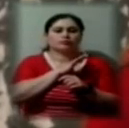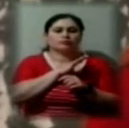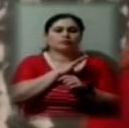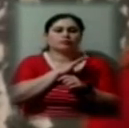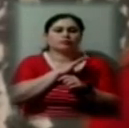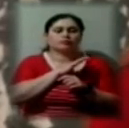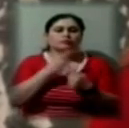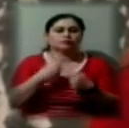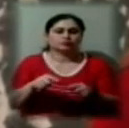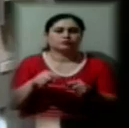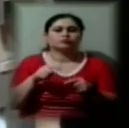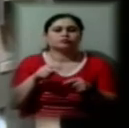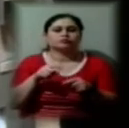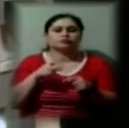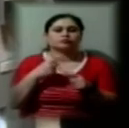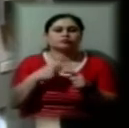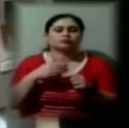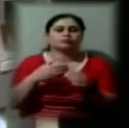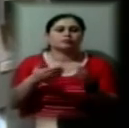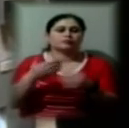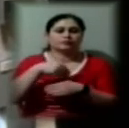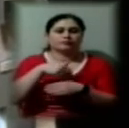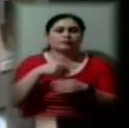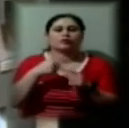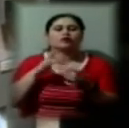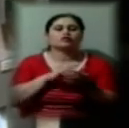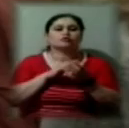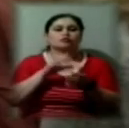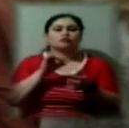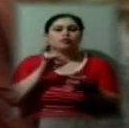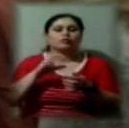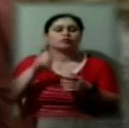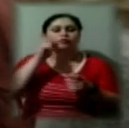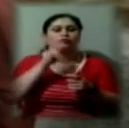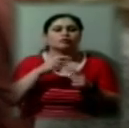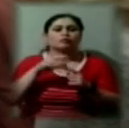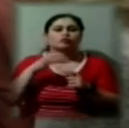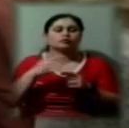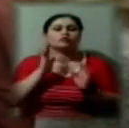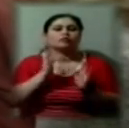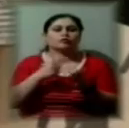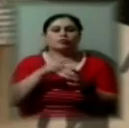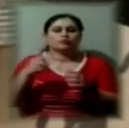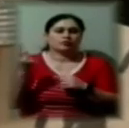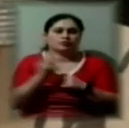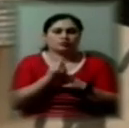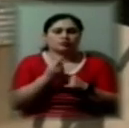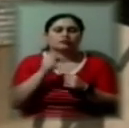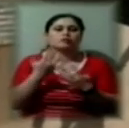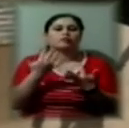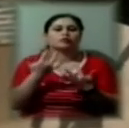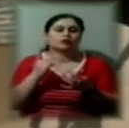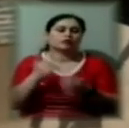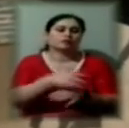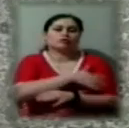інший, тобто перевернутий. Екскурсії до Дня Соборності України в музеї триватимуть протягом тижня, а за потреби й довше, говорить